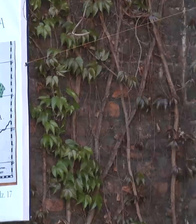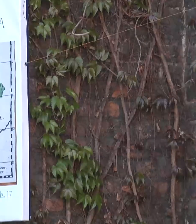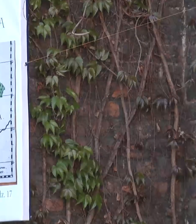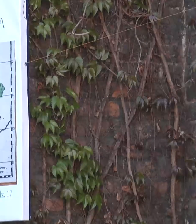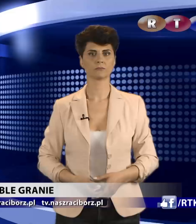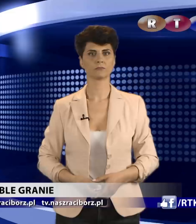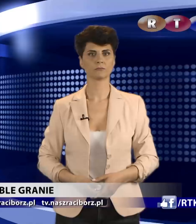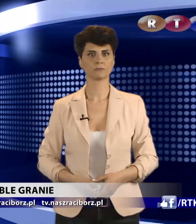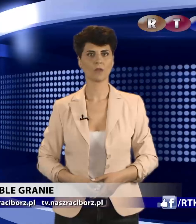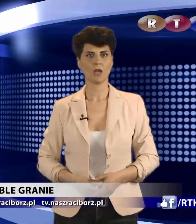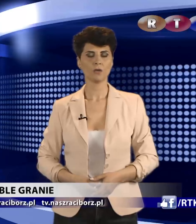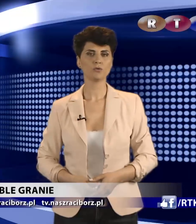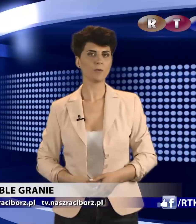czerwca.